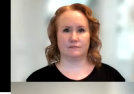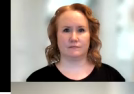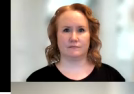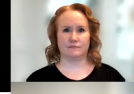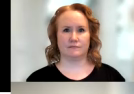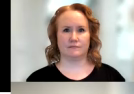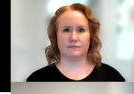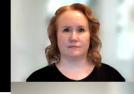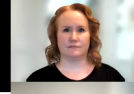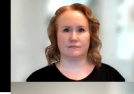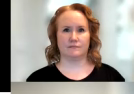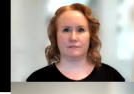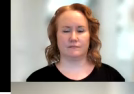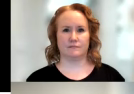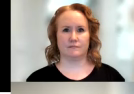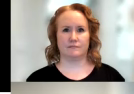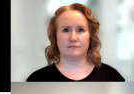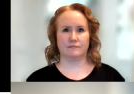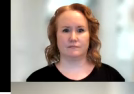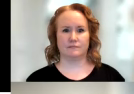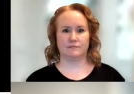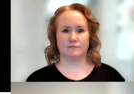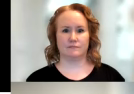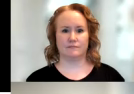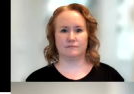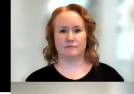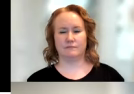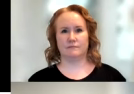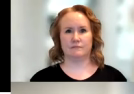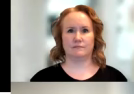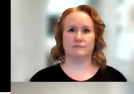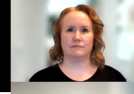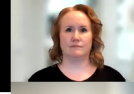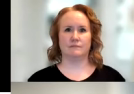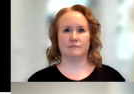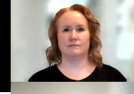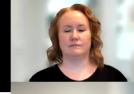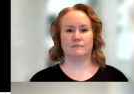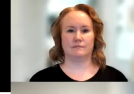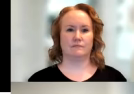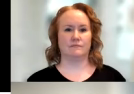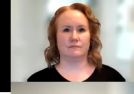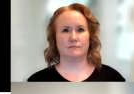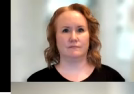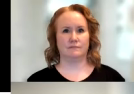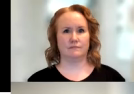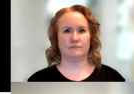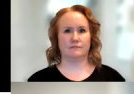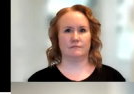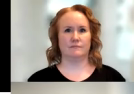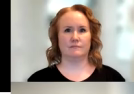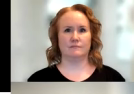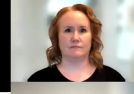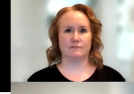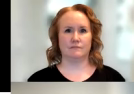av Norges folkerettslige forpliktelser etter primærretten eller andre reguleringer, for det må man også alltid ha i bakhodet. Og da kan det jo nevnes